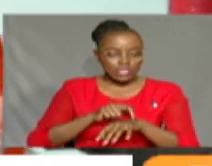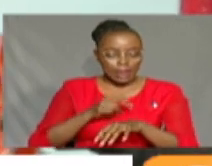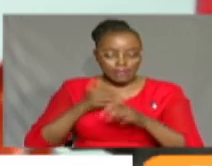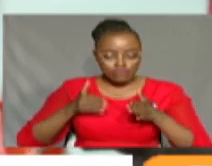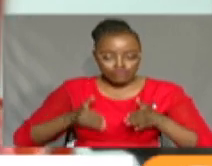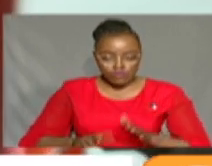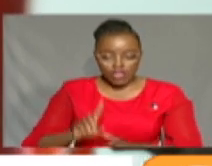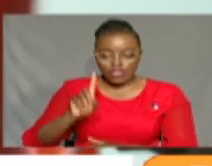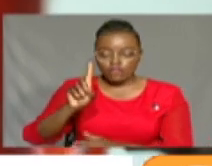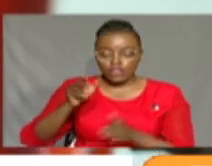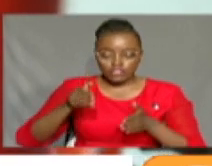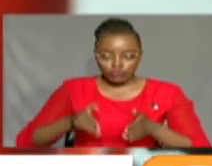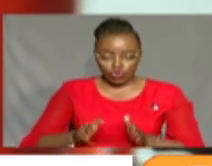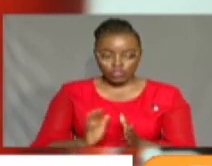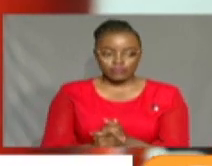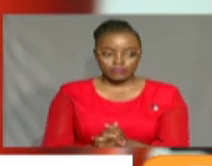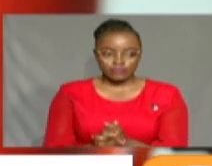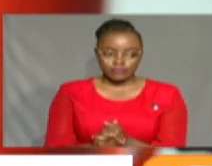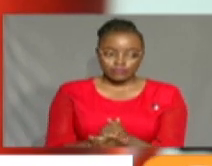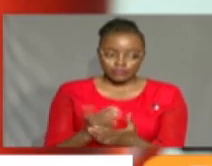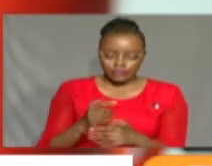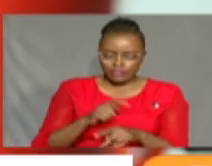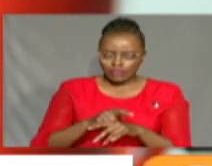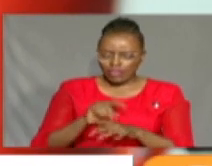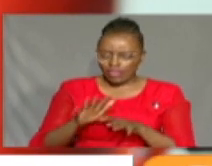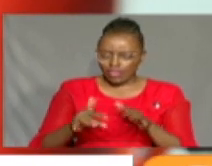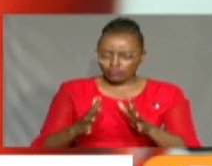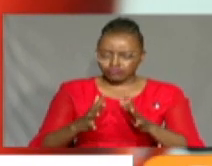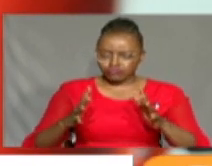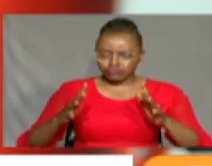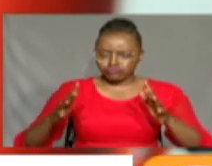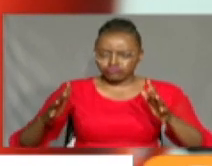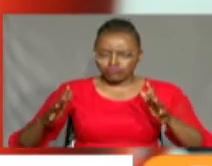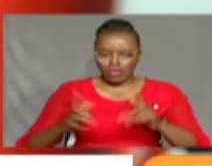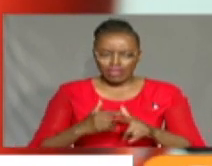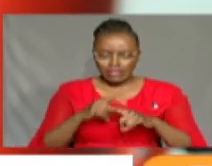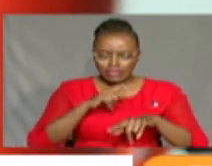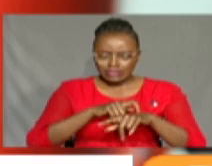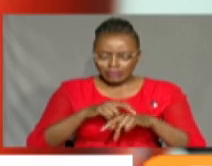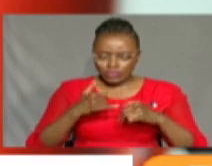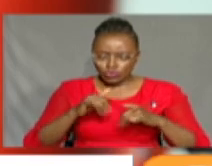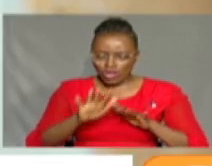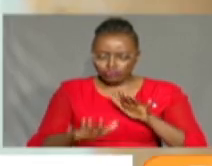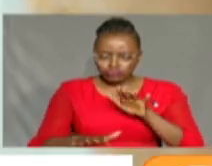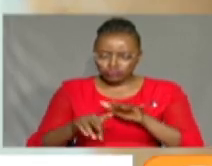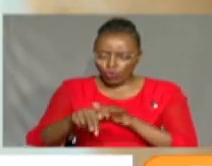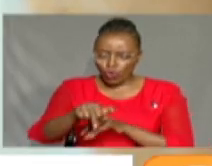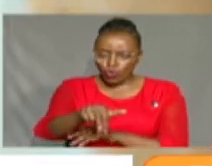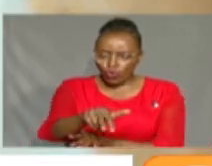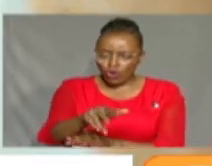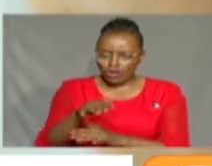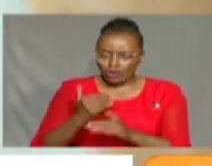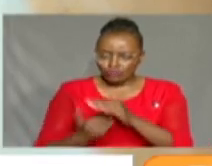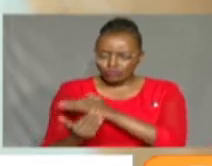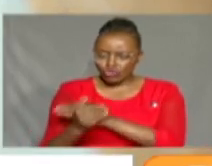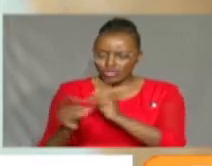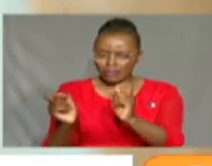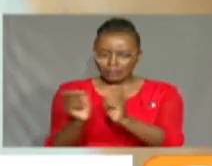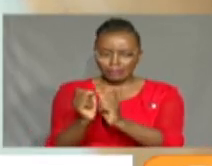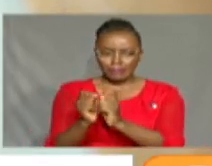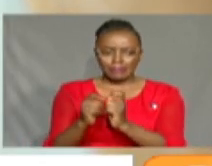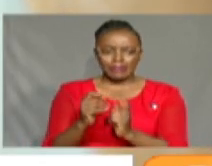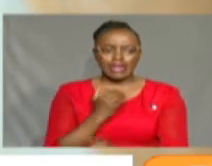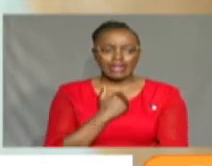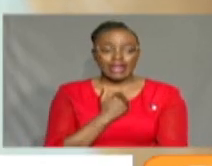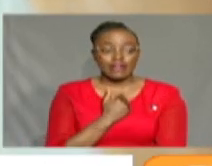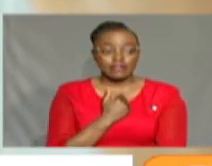mtoto wa kwanza. Mguu ilianza kifura, then nikikanyaga chini asubuhi, kuna ile pain.